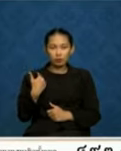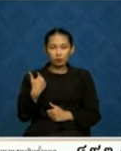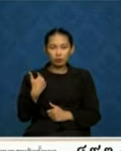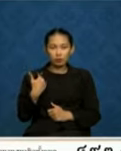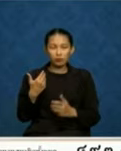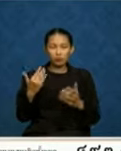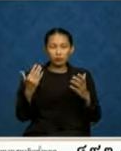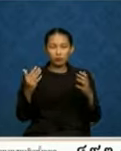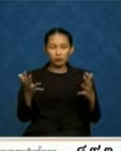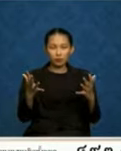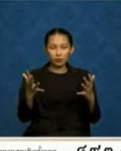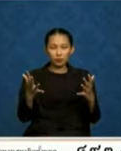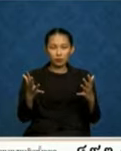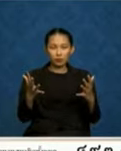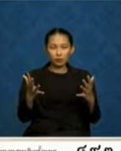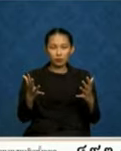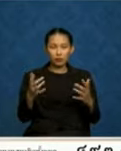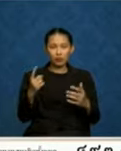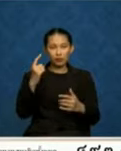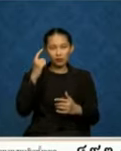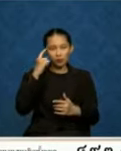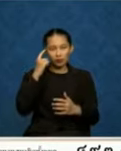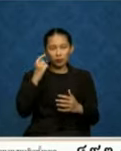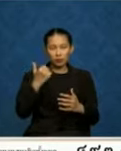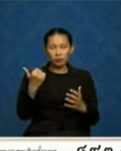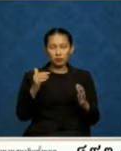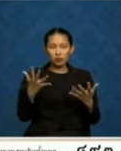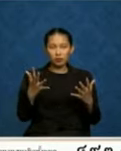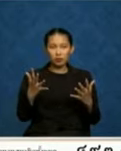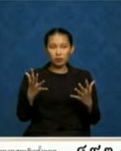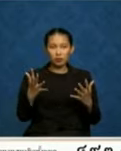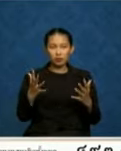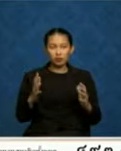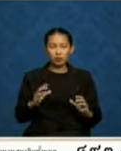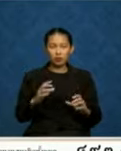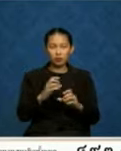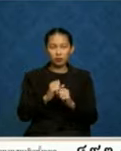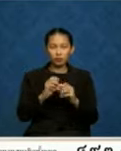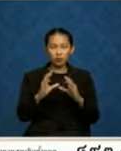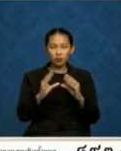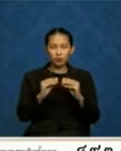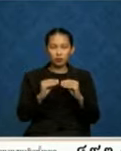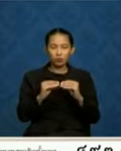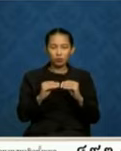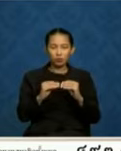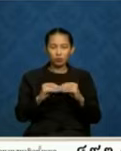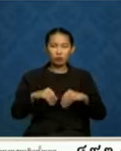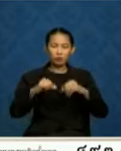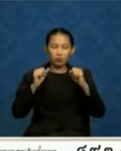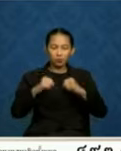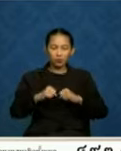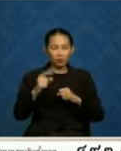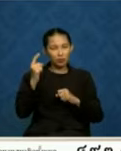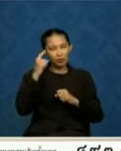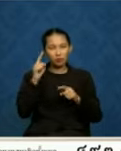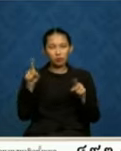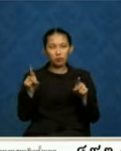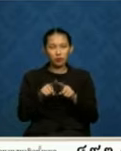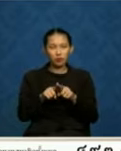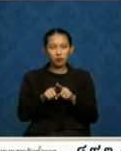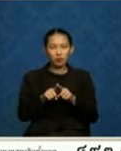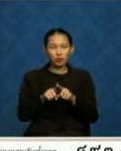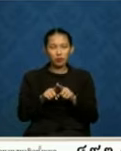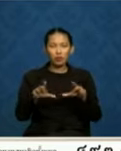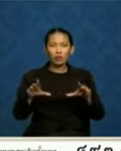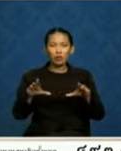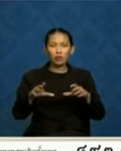เมื่อไม่มีท่านผู้ใดเห็นเป็นอย่างอื่นนั่นหมายความว่าที่ประชุมแห่งนี้มีมติร่วมกันว่